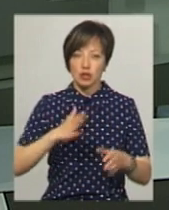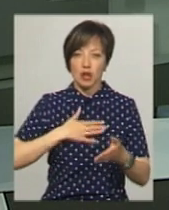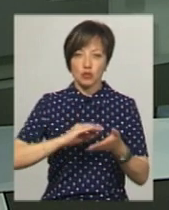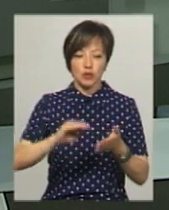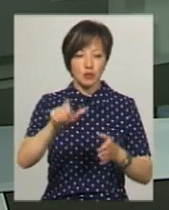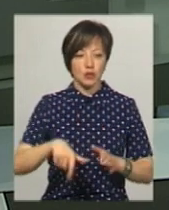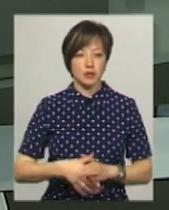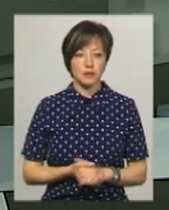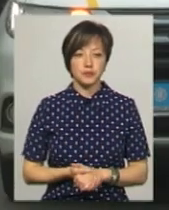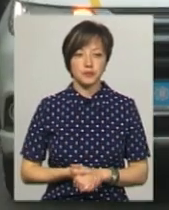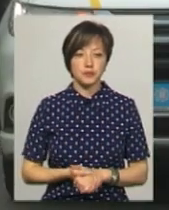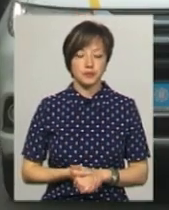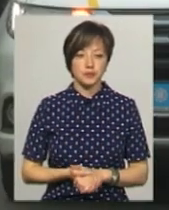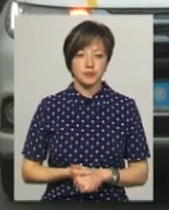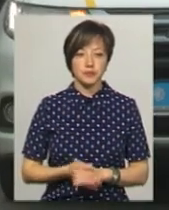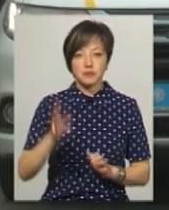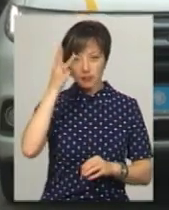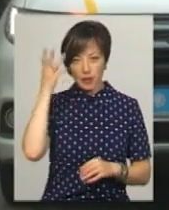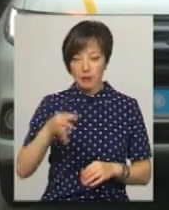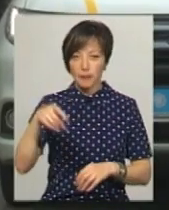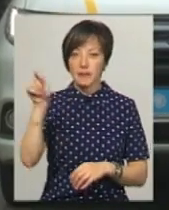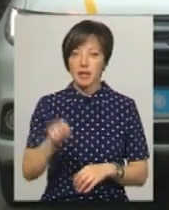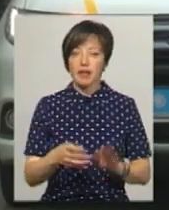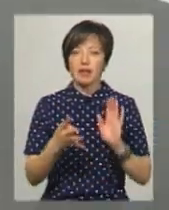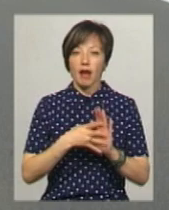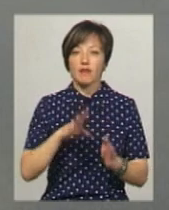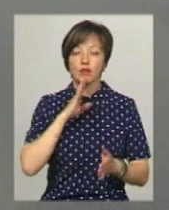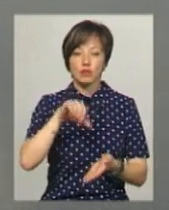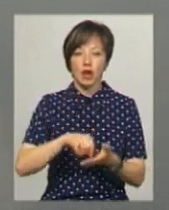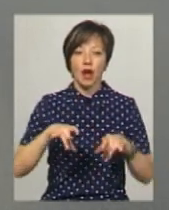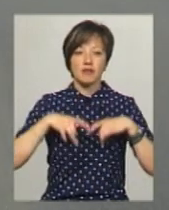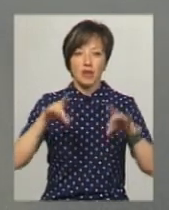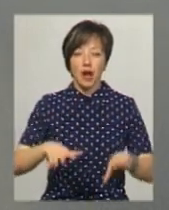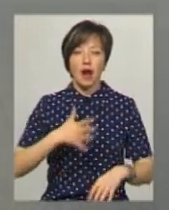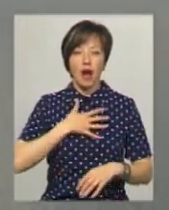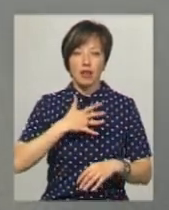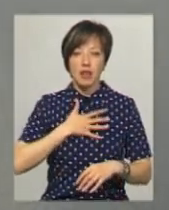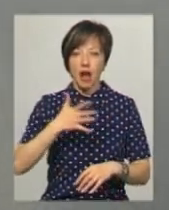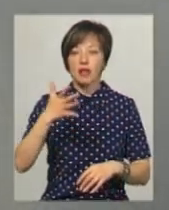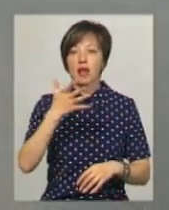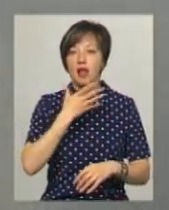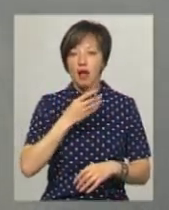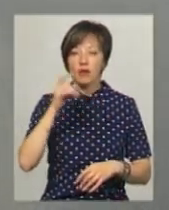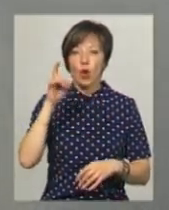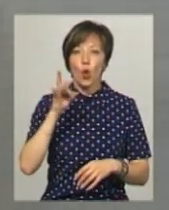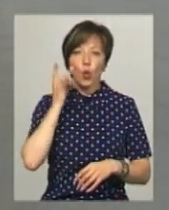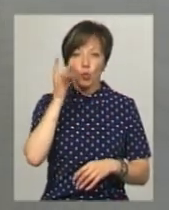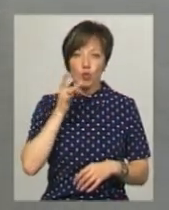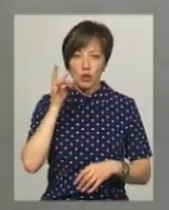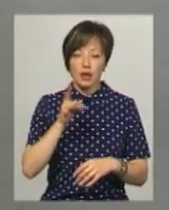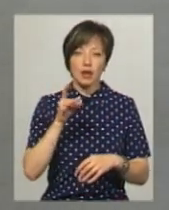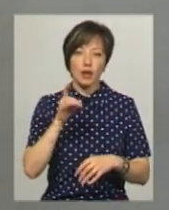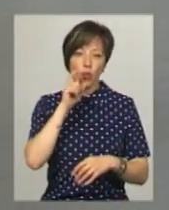Анастасія Олексюк. На Хмельниччину приїхало 9 учасниць з Австралії, Канади, Латвії, Румунії, Бельгії та України.